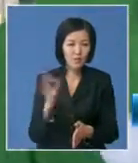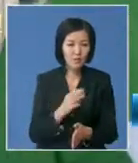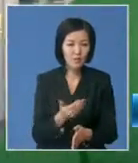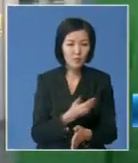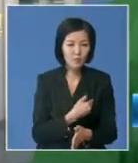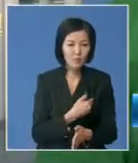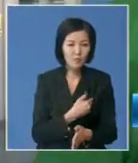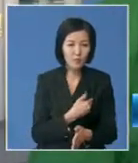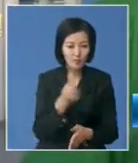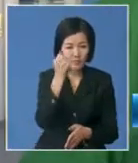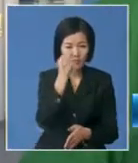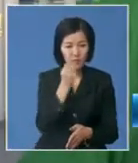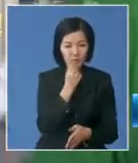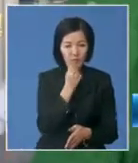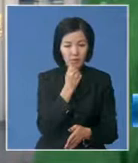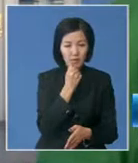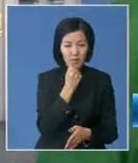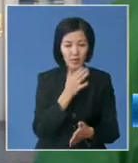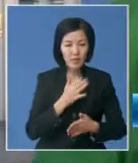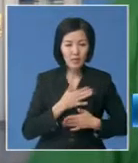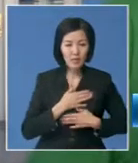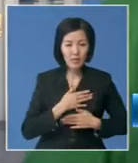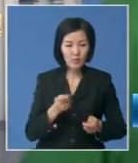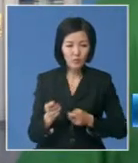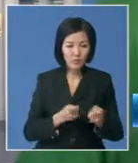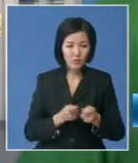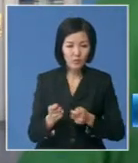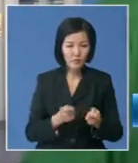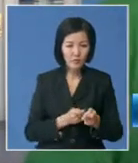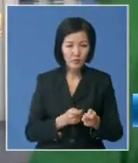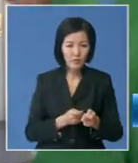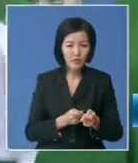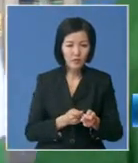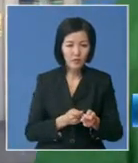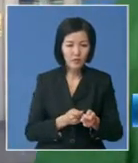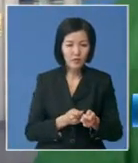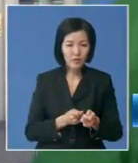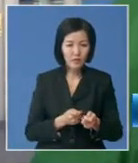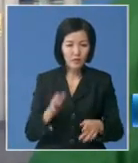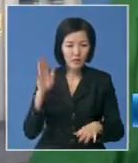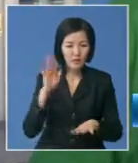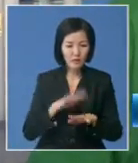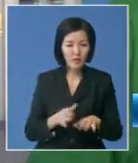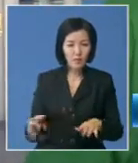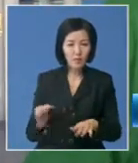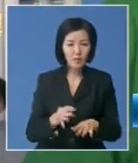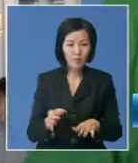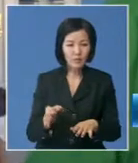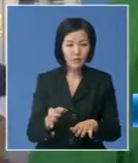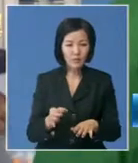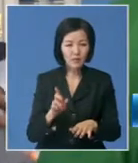я хочу поблагодарить наши наша рука водка это в лице а акима области